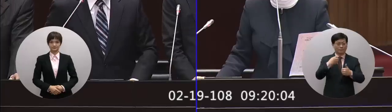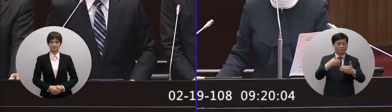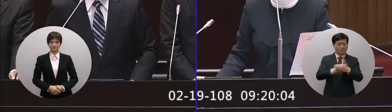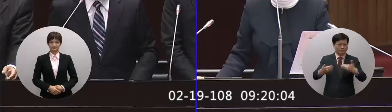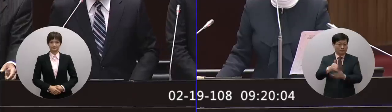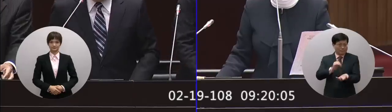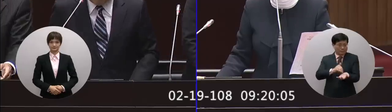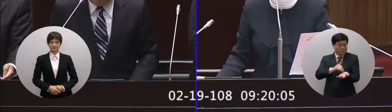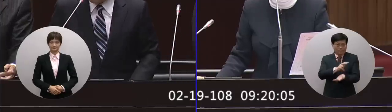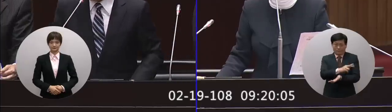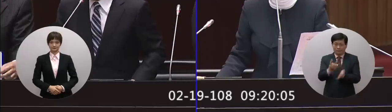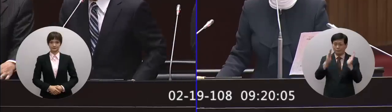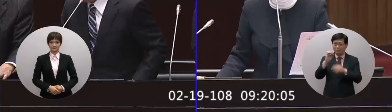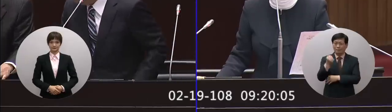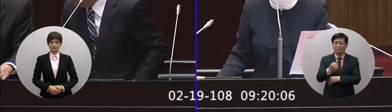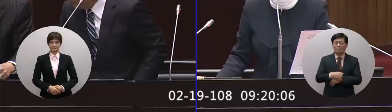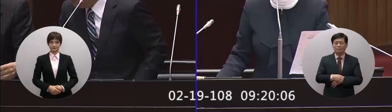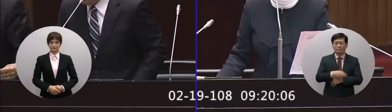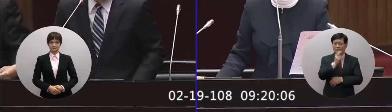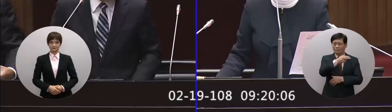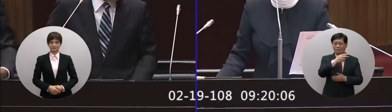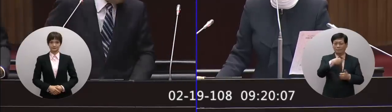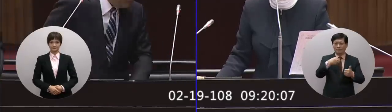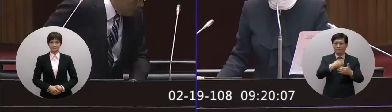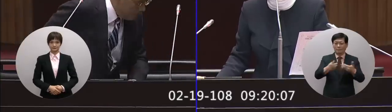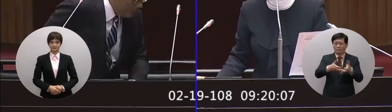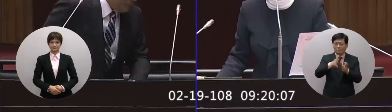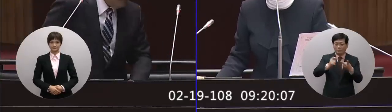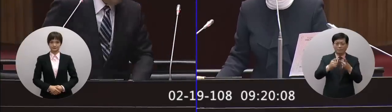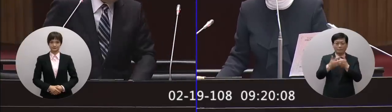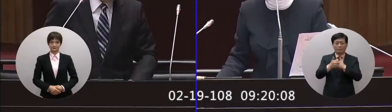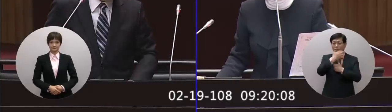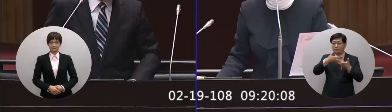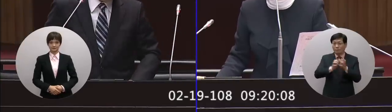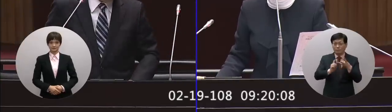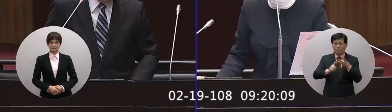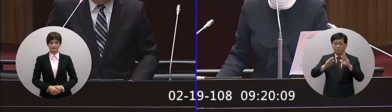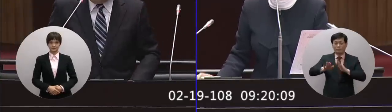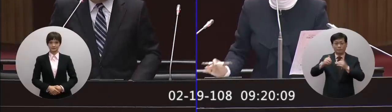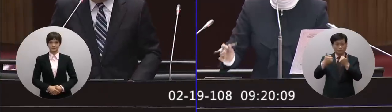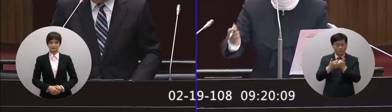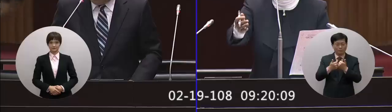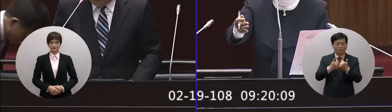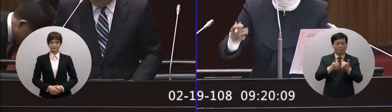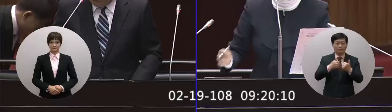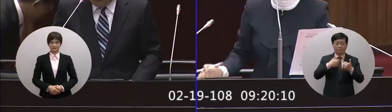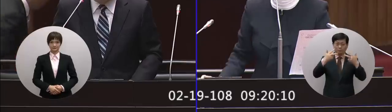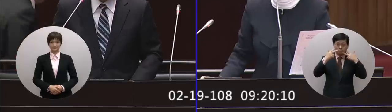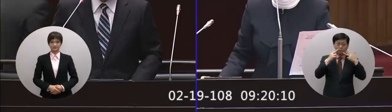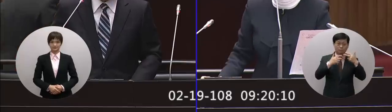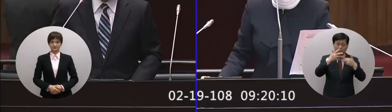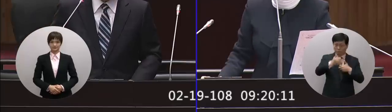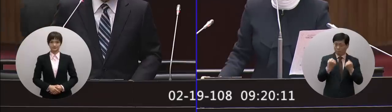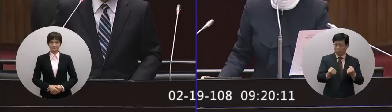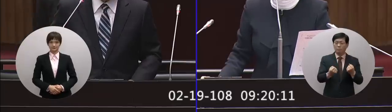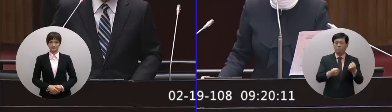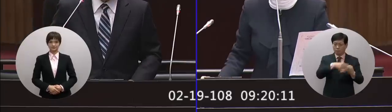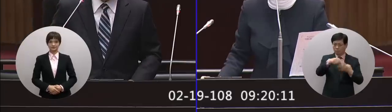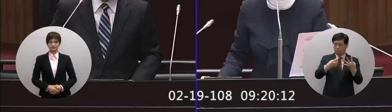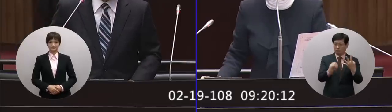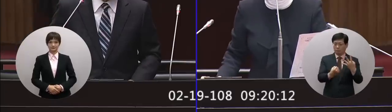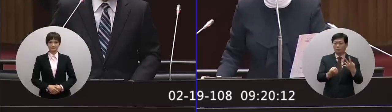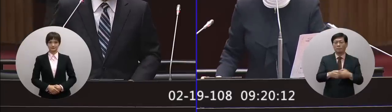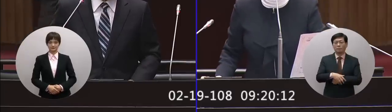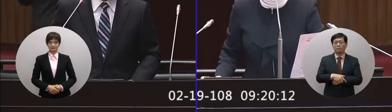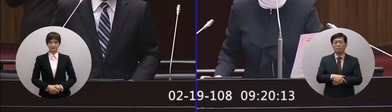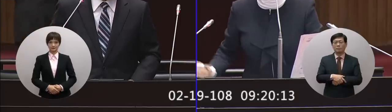转型正义。我们请交通部部长、卫福部部长、国发会主委、原民会主委，您不要离开哦，这都是您的业务范围之